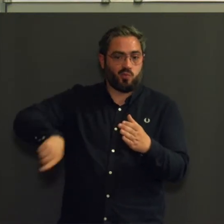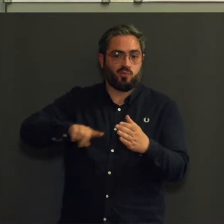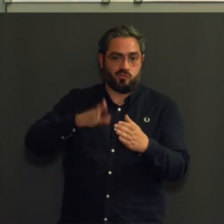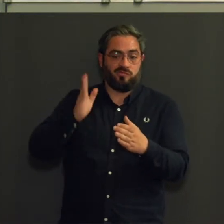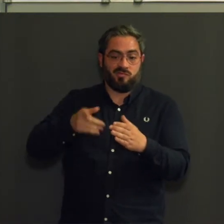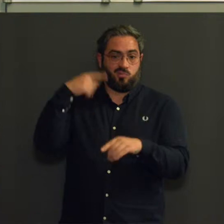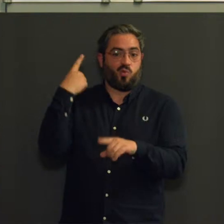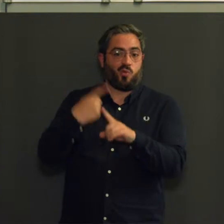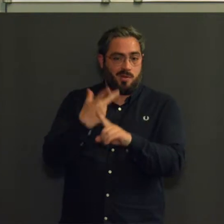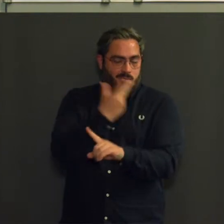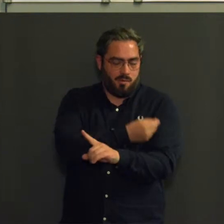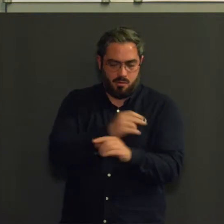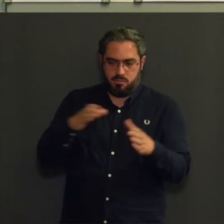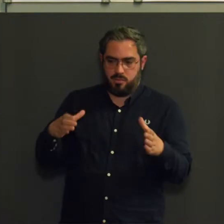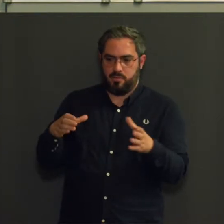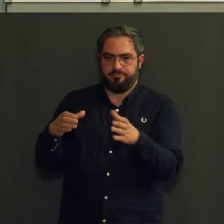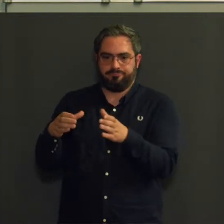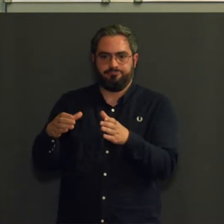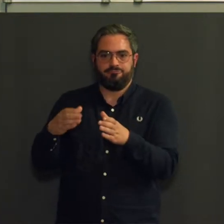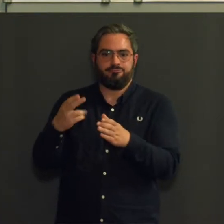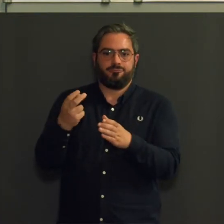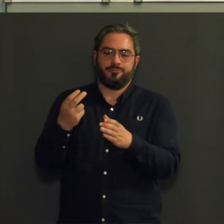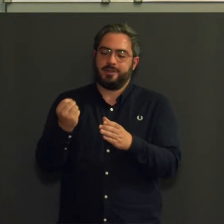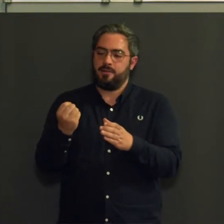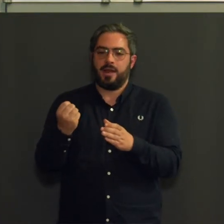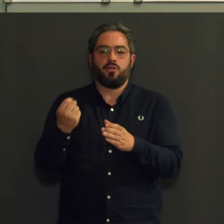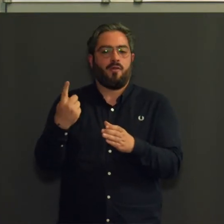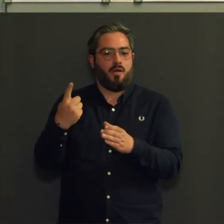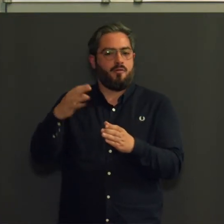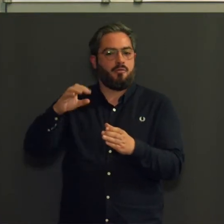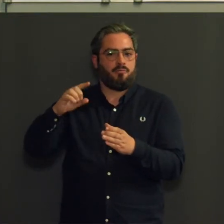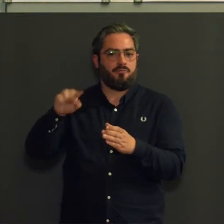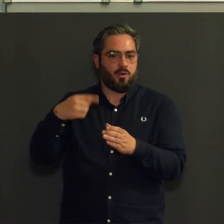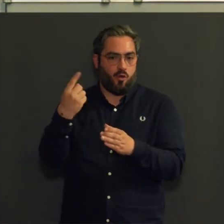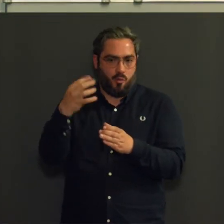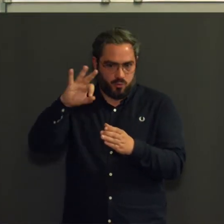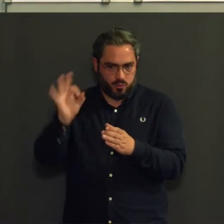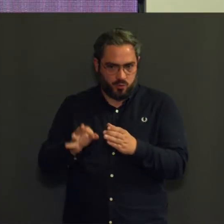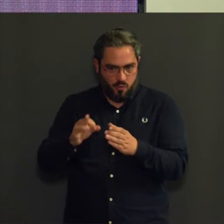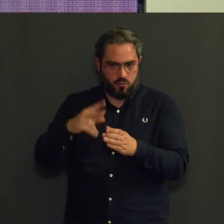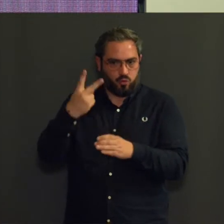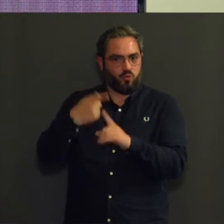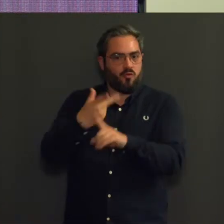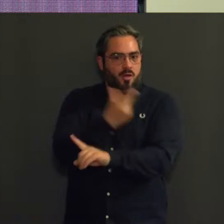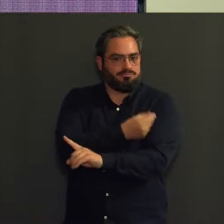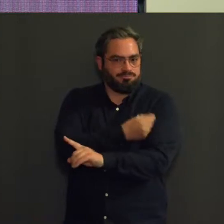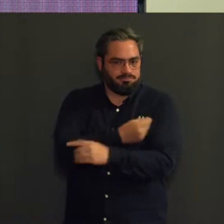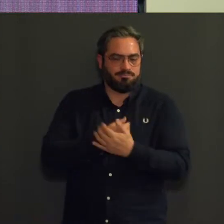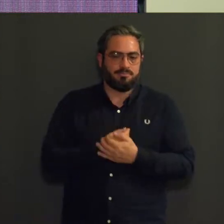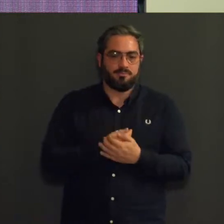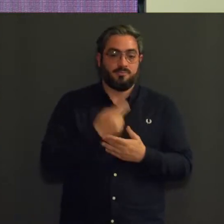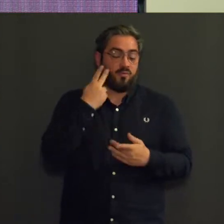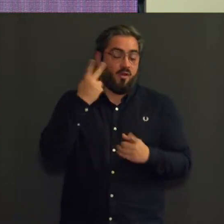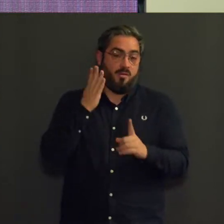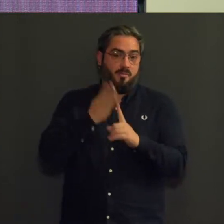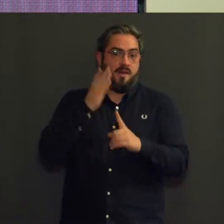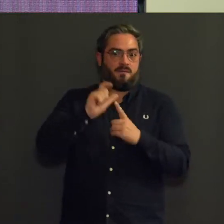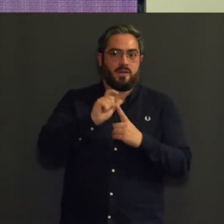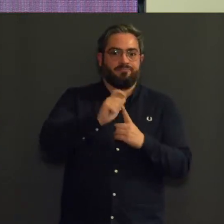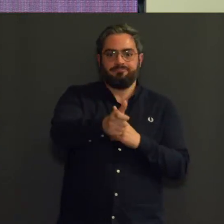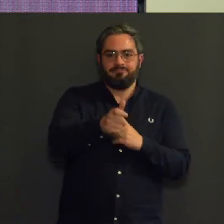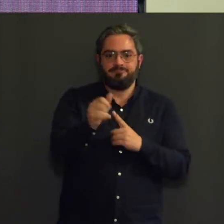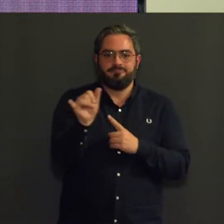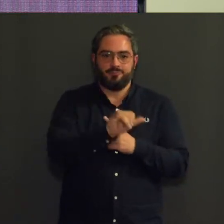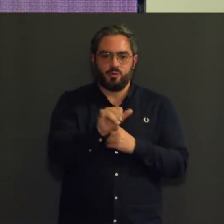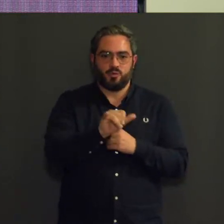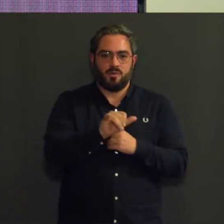et 81,1% pour la vaccination complète. Et on a bien vu ceci a une répercussion claire